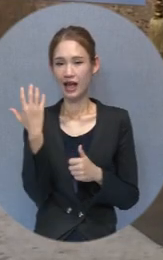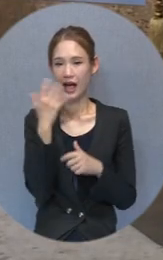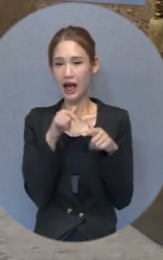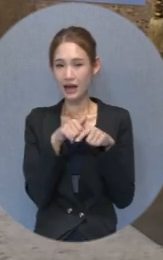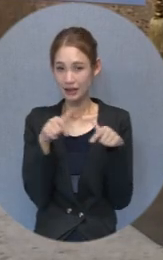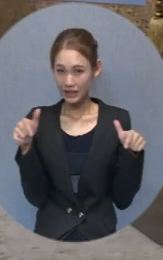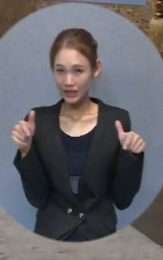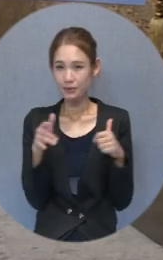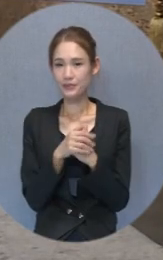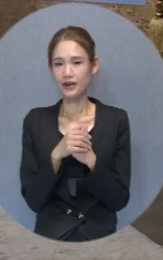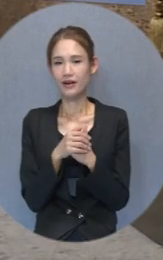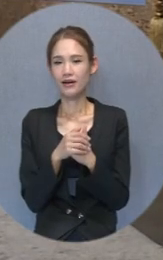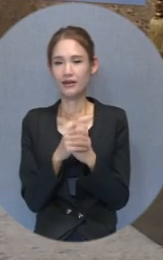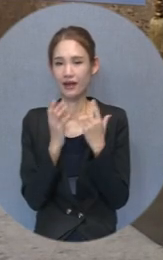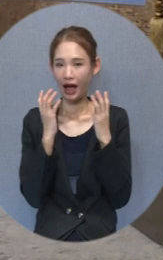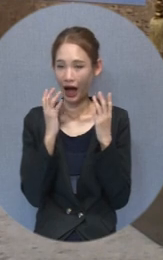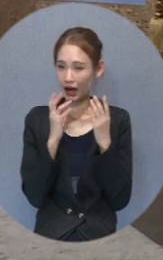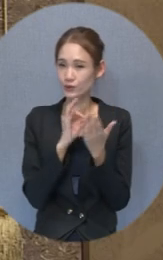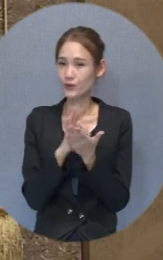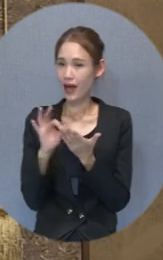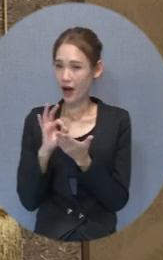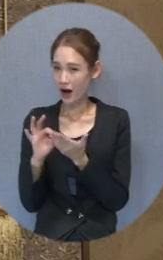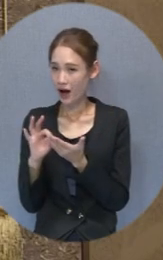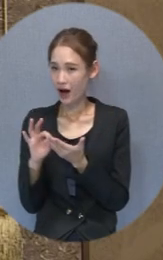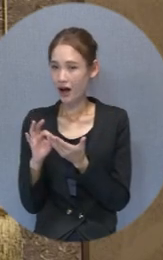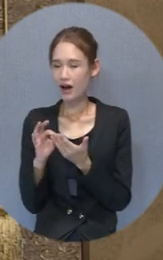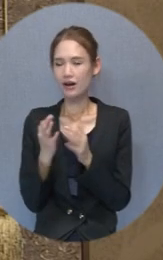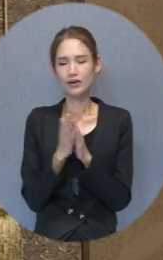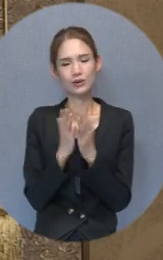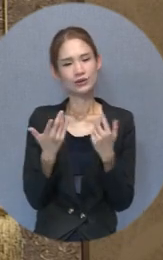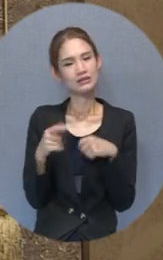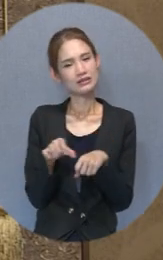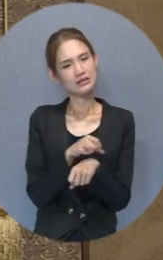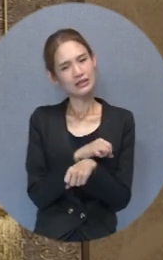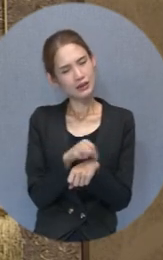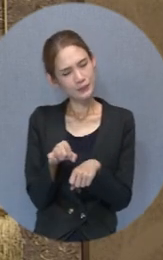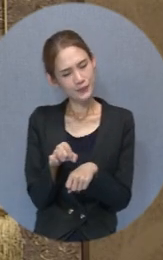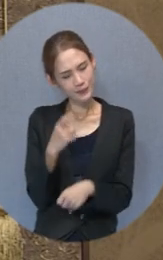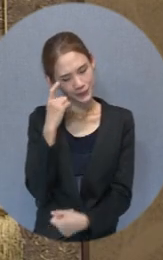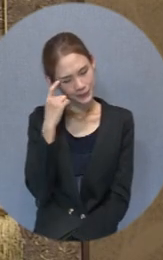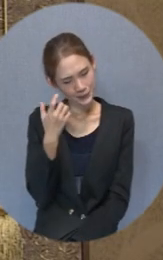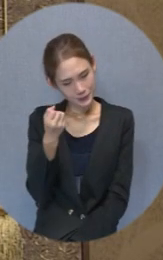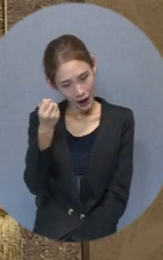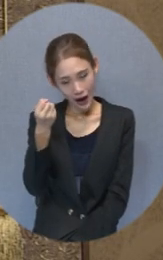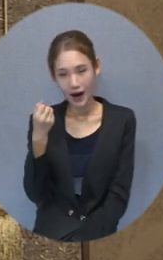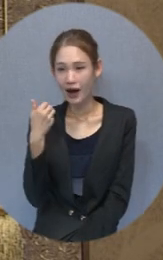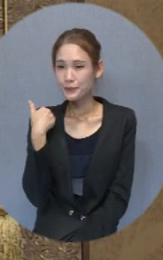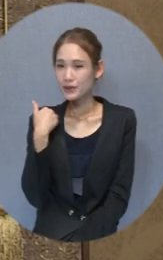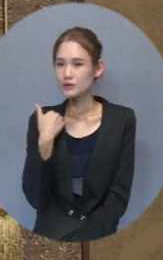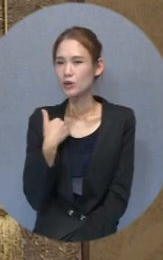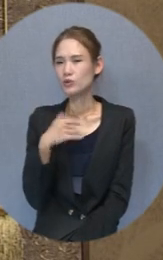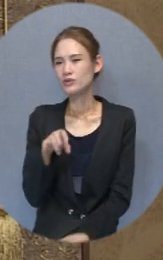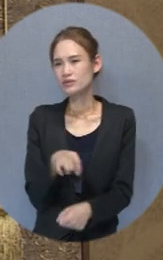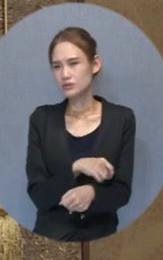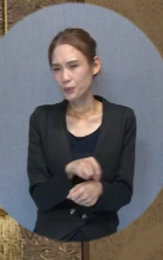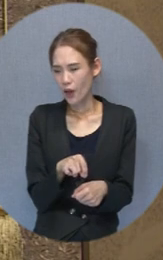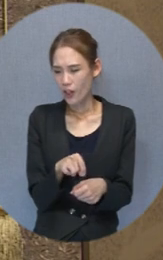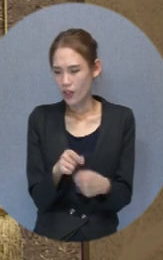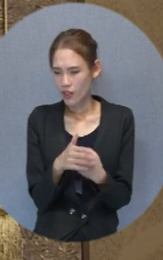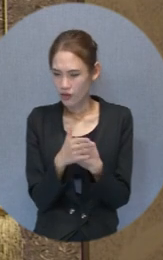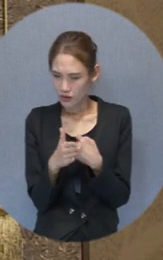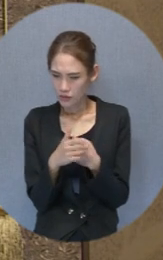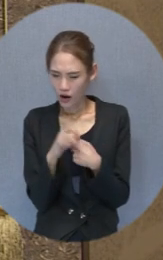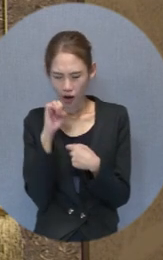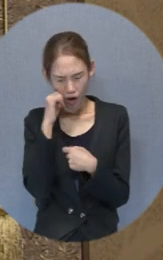일반 시각장애 아동들이 사용하는 교구제가 특별하다 생각할 수도 있는데요. 저도 처음에 특별하다 생각해서 굉장히 어렵게 접근을